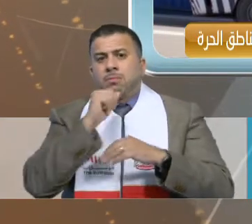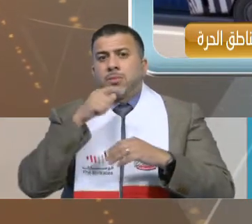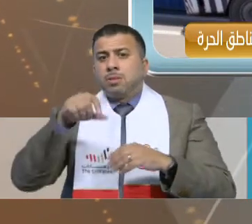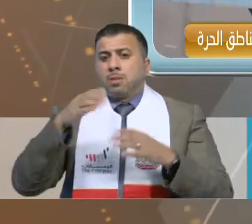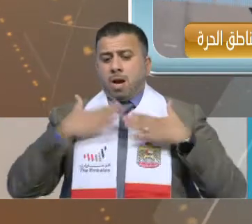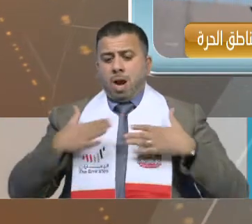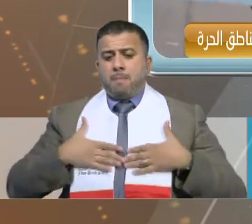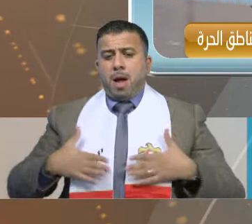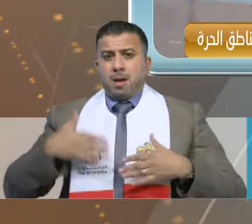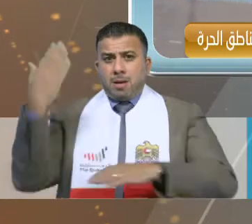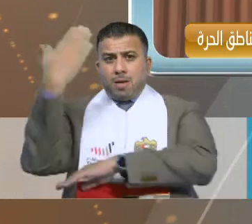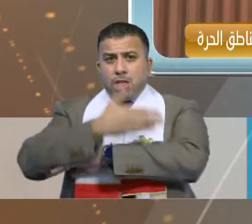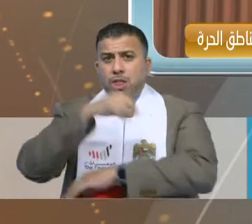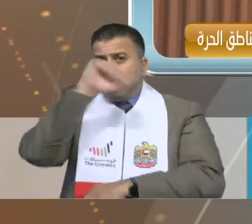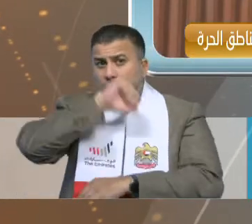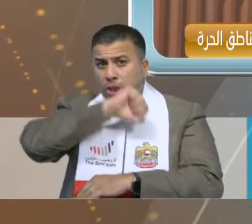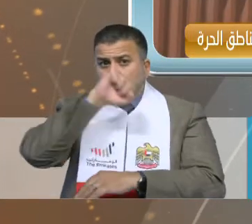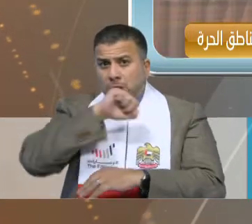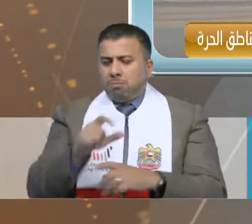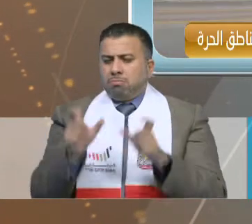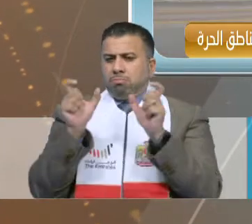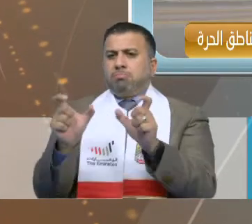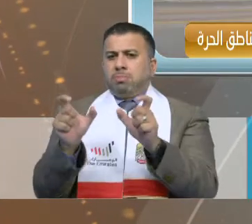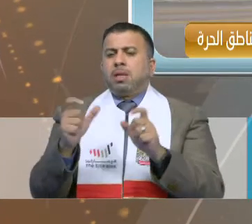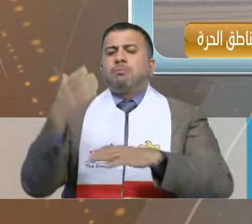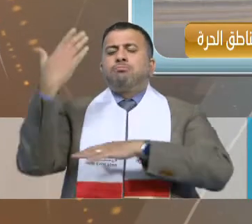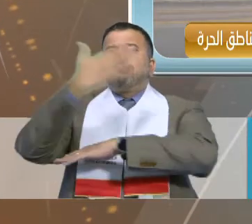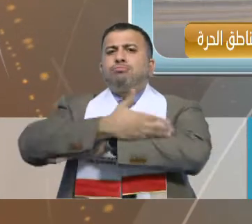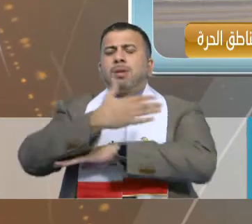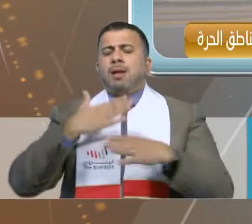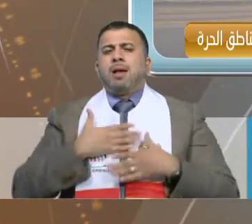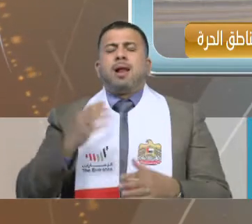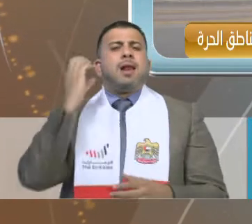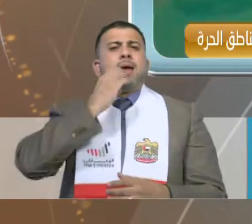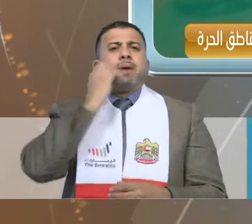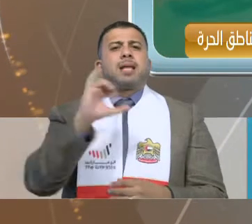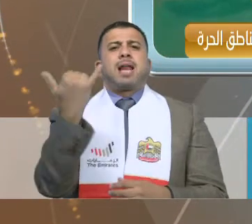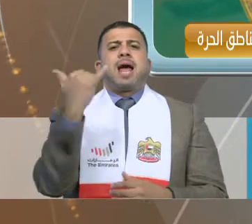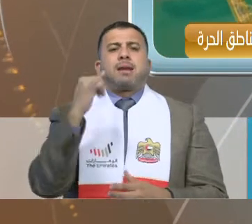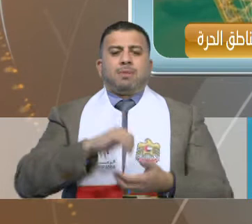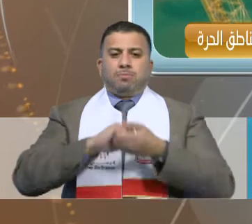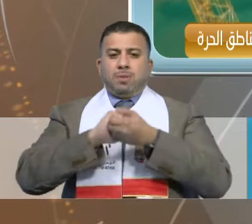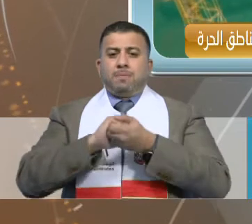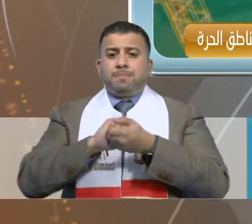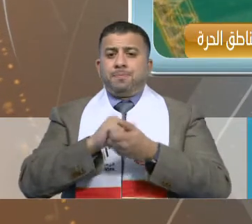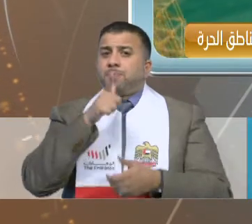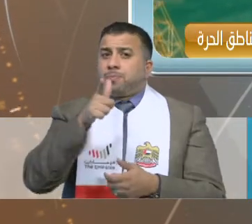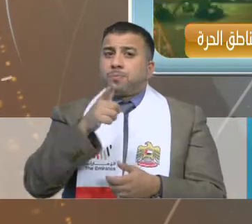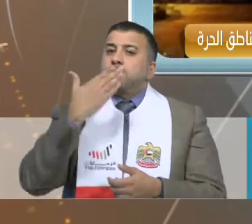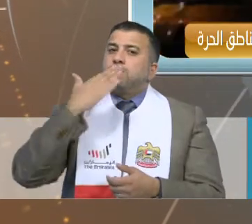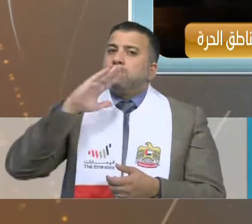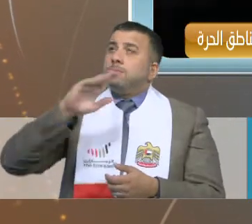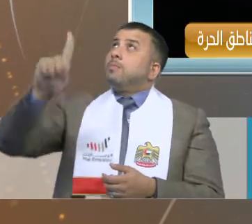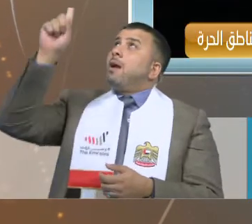الشارقة تعتبر رافد أساسي لدى قطاع الجمارك في دولة الإمارات العربية المتحدة. حققنا بفضل من